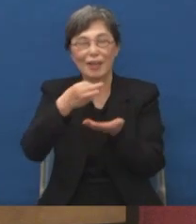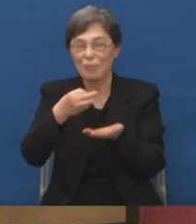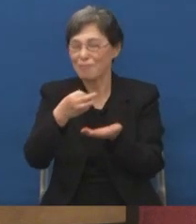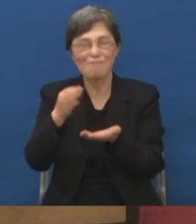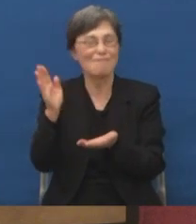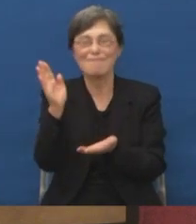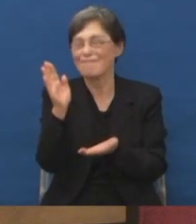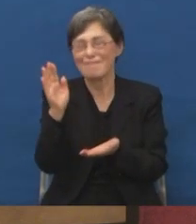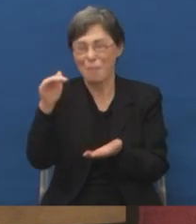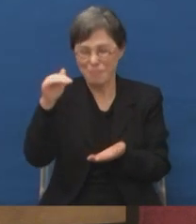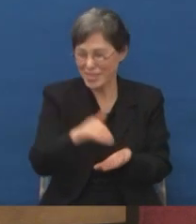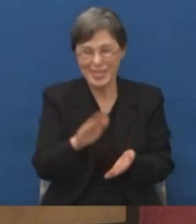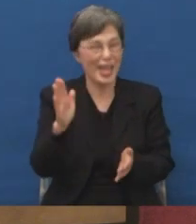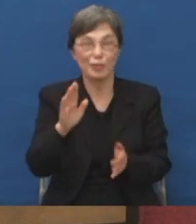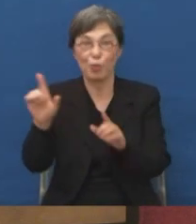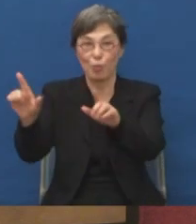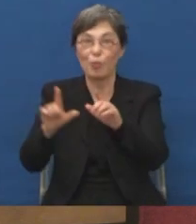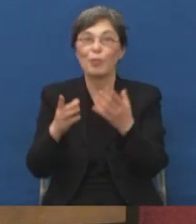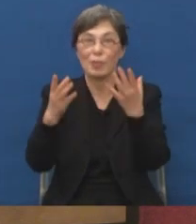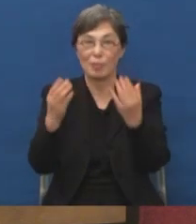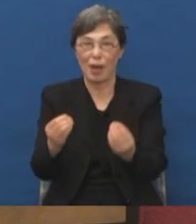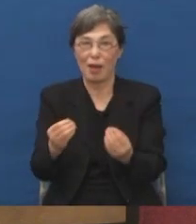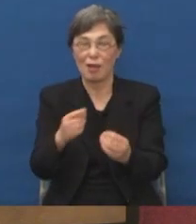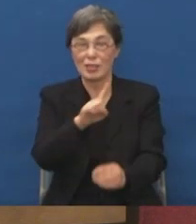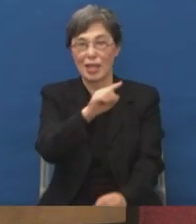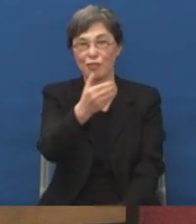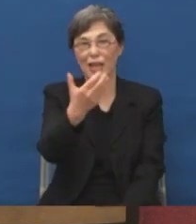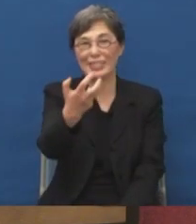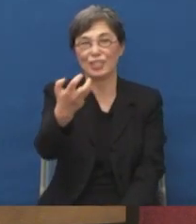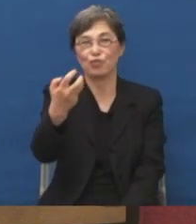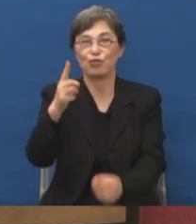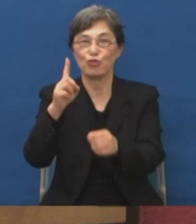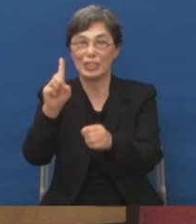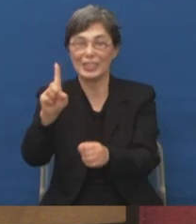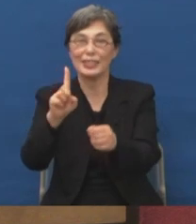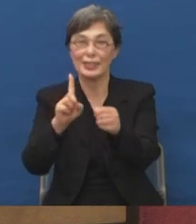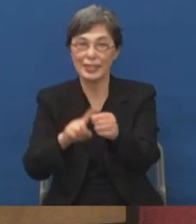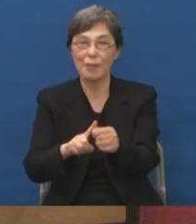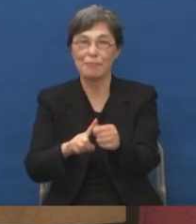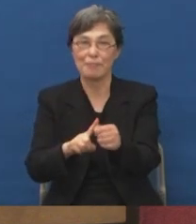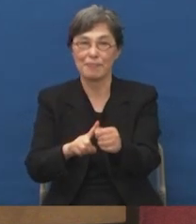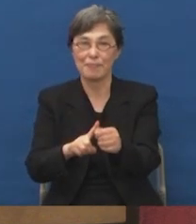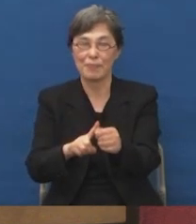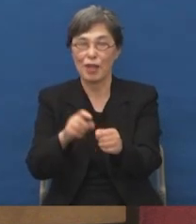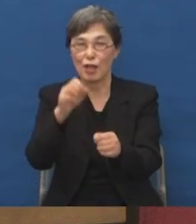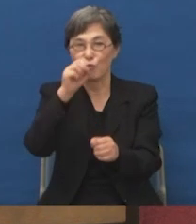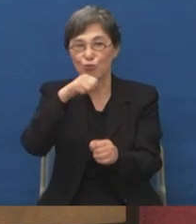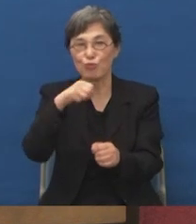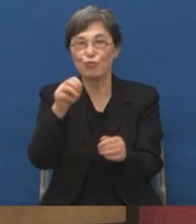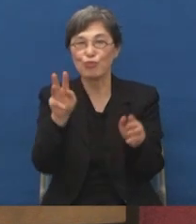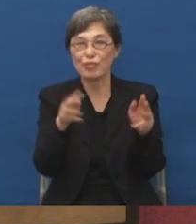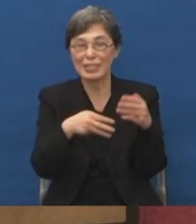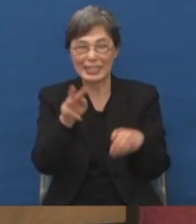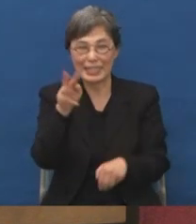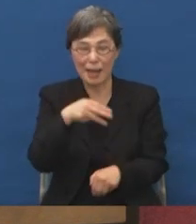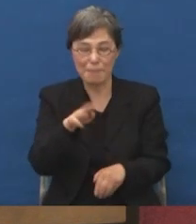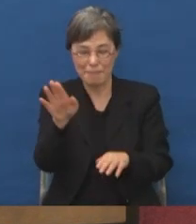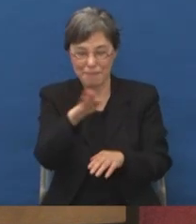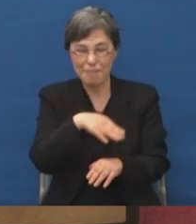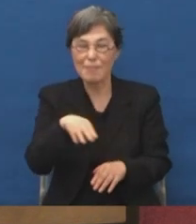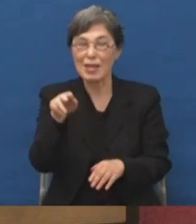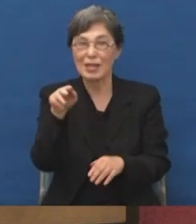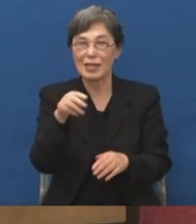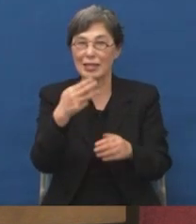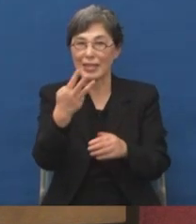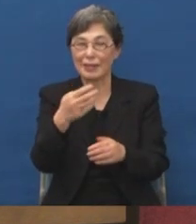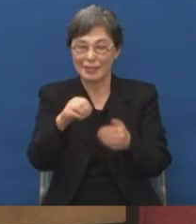ていないと答弁しました。1981年には衆参本会議で武器輸出三原則の厳